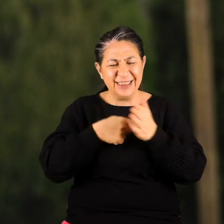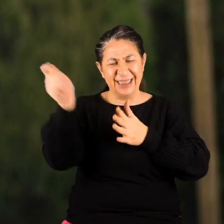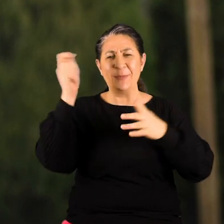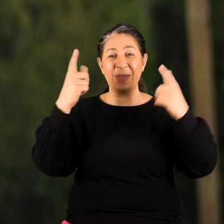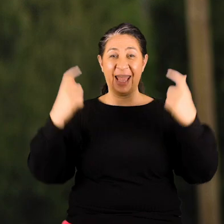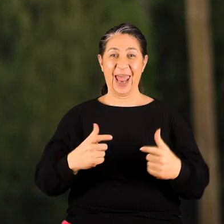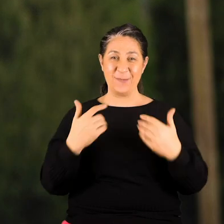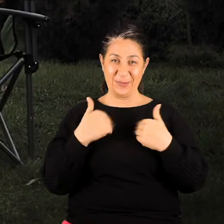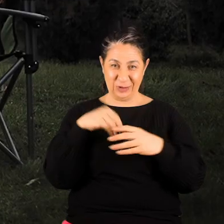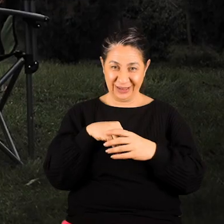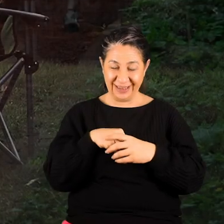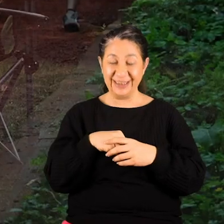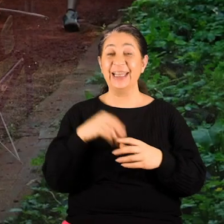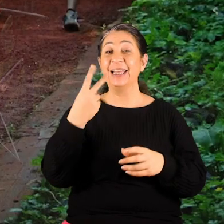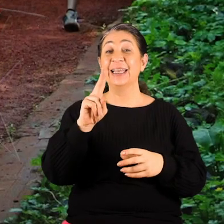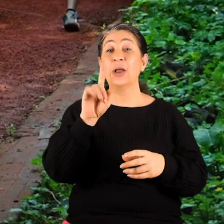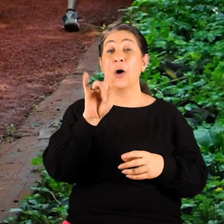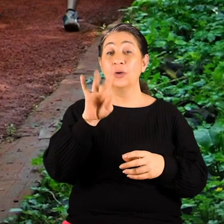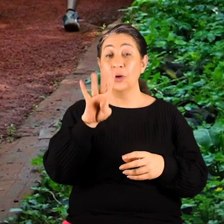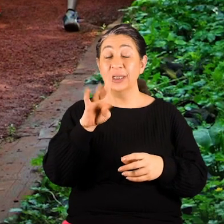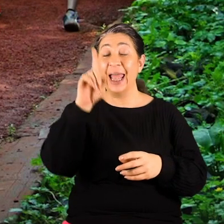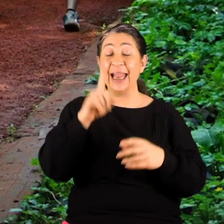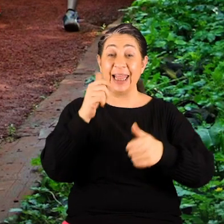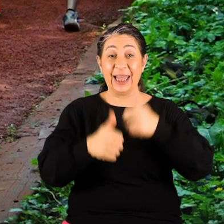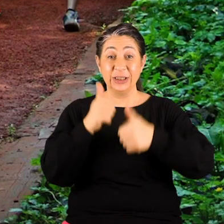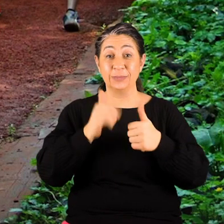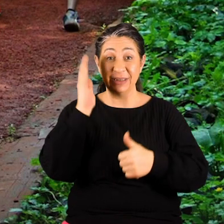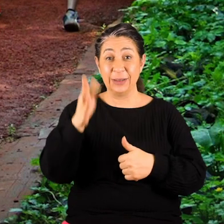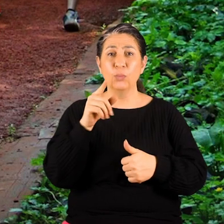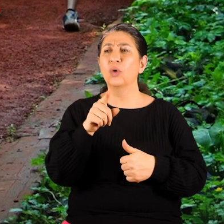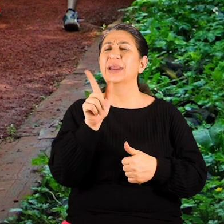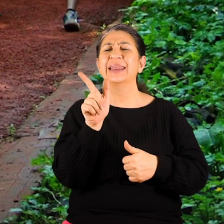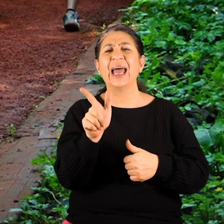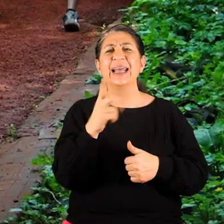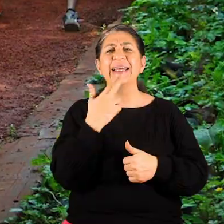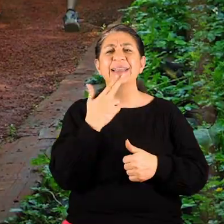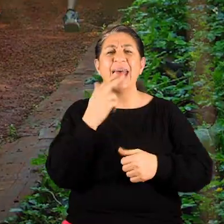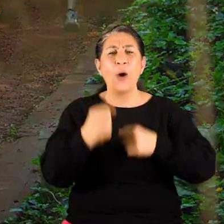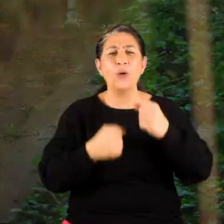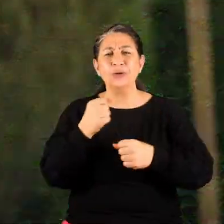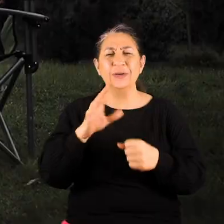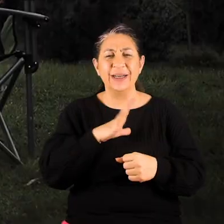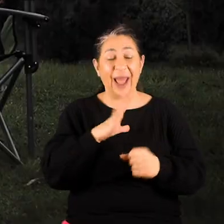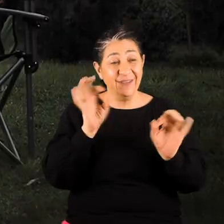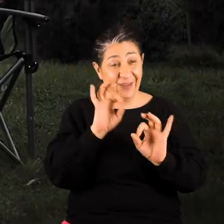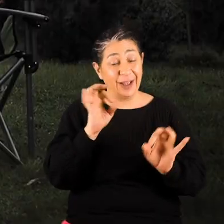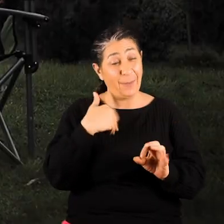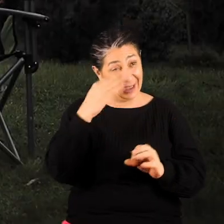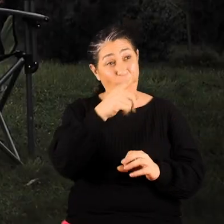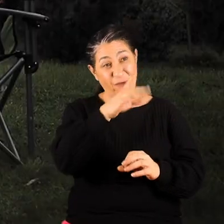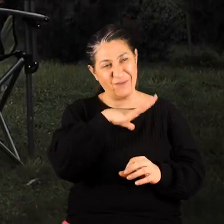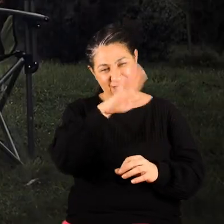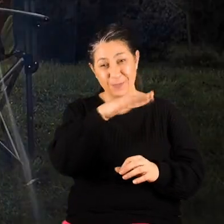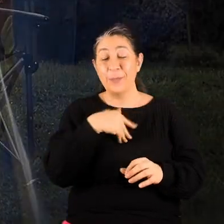resetlediğim bir yerdi benim için. 2014'te ilk yarışımı koştum. Hı hı. Bu Nike'ın kadınlar koşusu vardı. Evet evet, ben gittim oraya, ben vardım